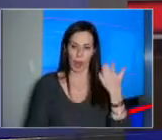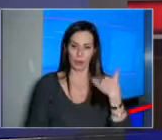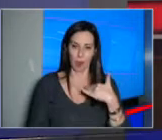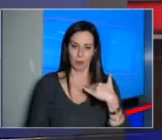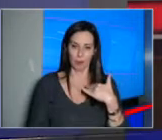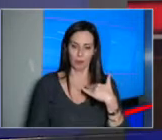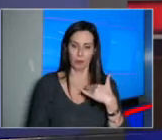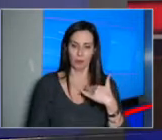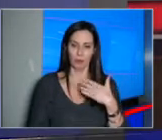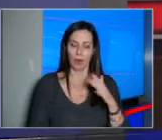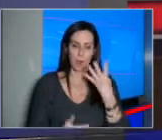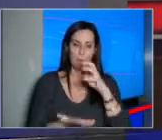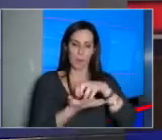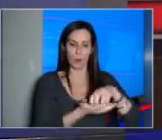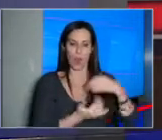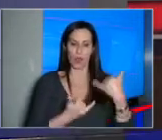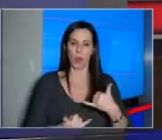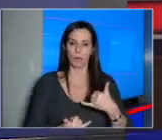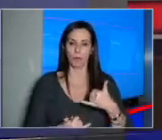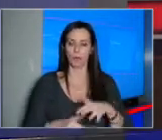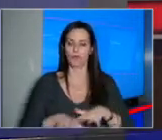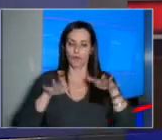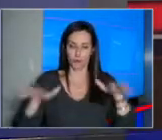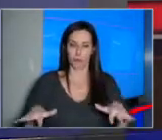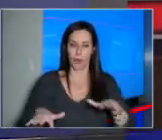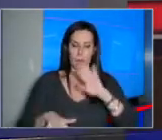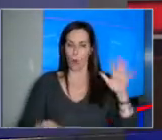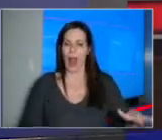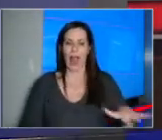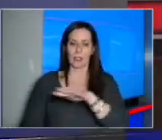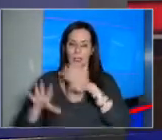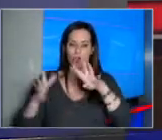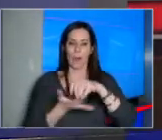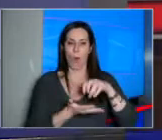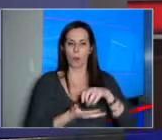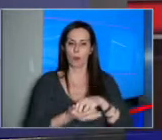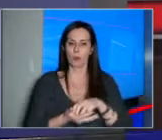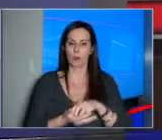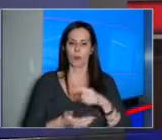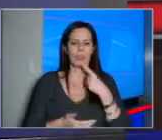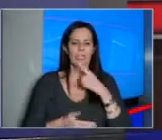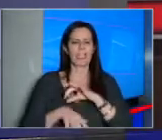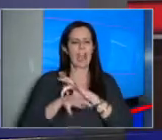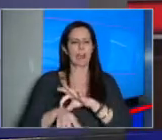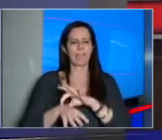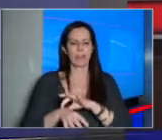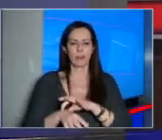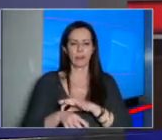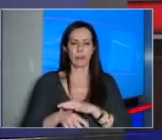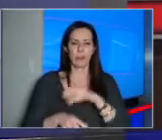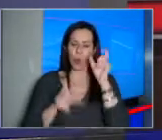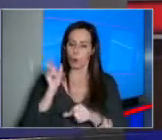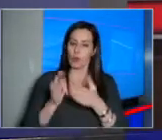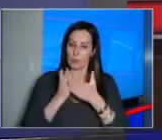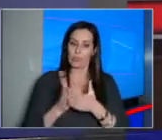פרוסה בארבעה מוקדים, היום היא הולכת להיות פרוסה בכל הארץ, בתשעה מוקדים. יד מכוונת זה אותו גורם